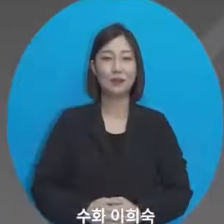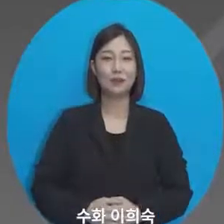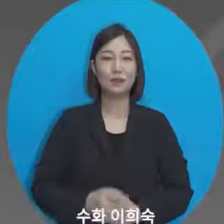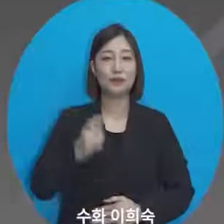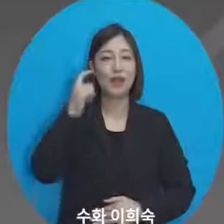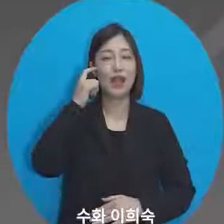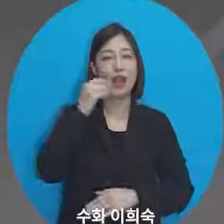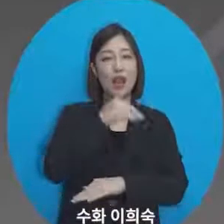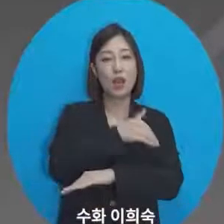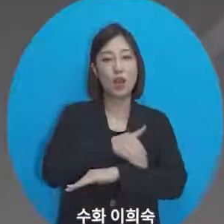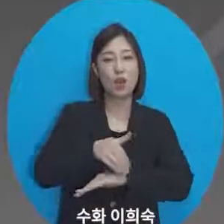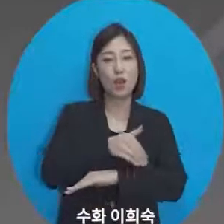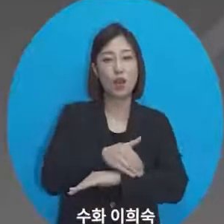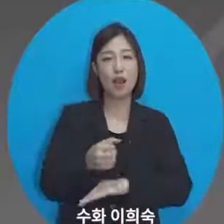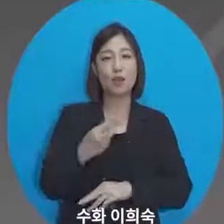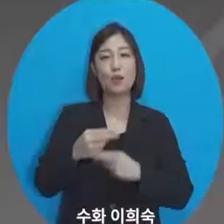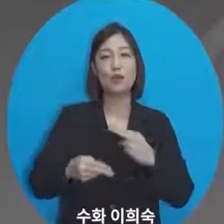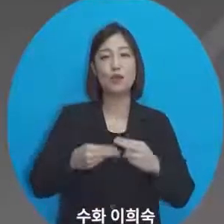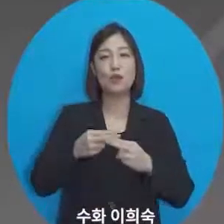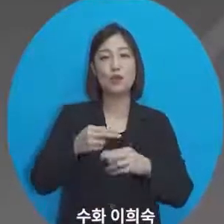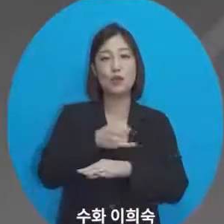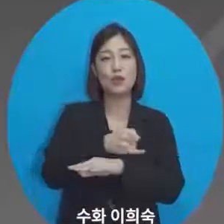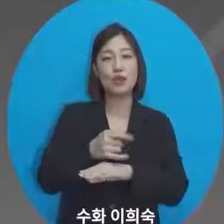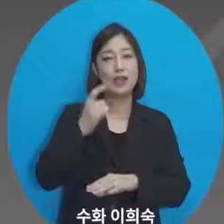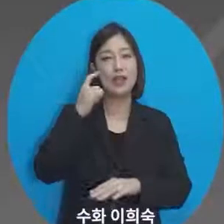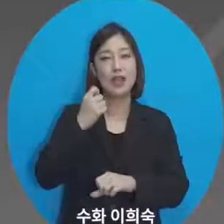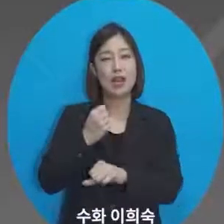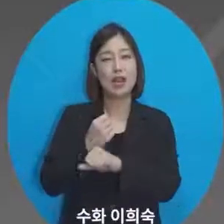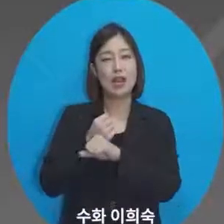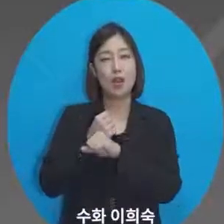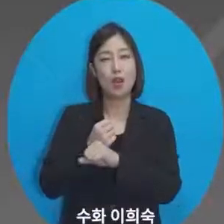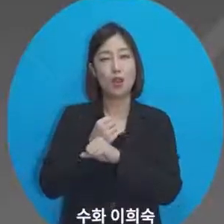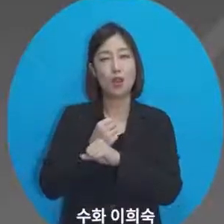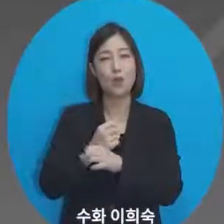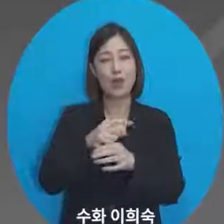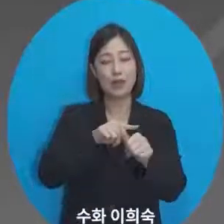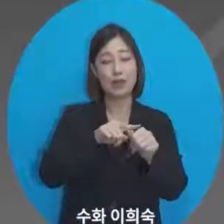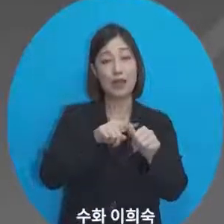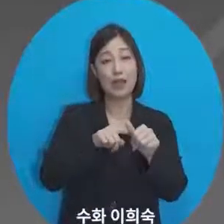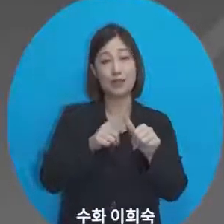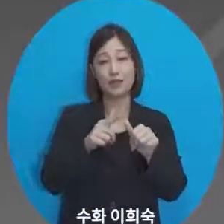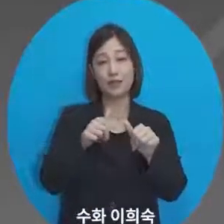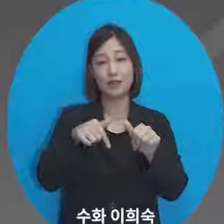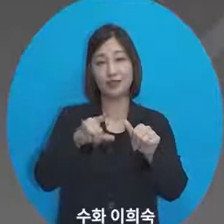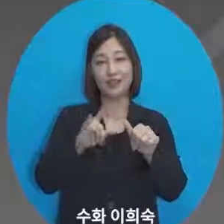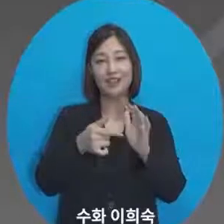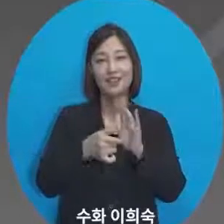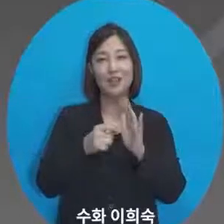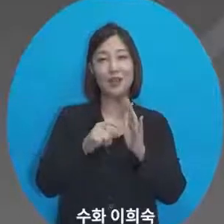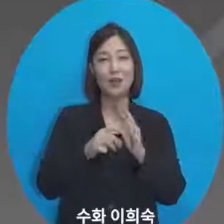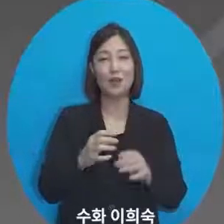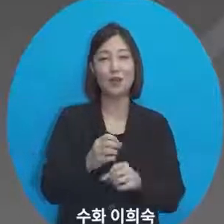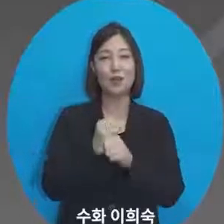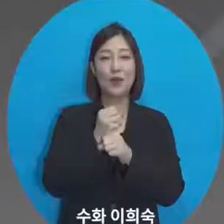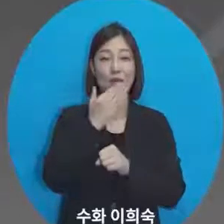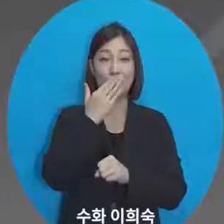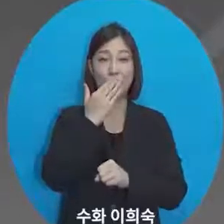기획 설계 그리고 UD 연구회의 주요 논의 사항은 크게 한 5가지 정도로 요약을 할 수가